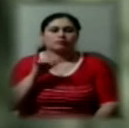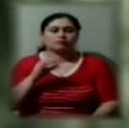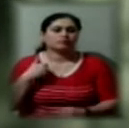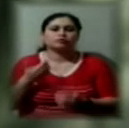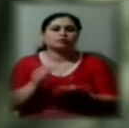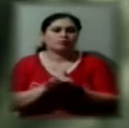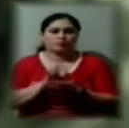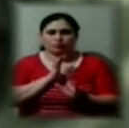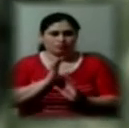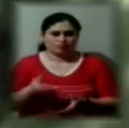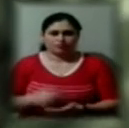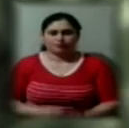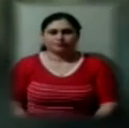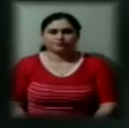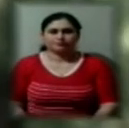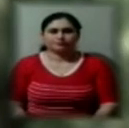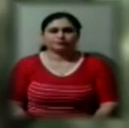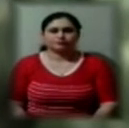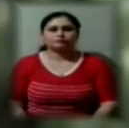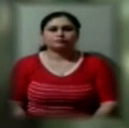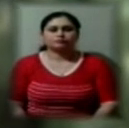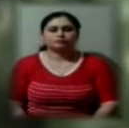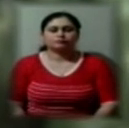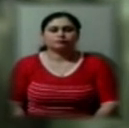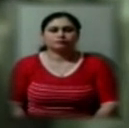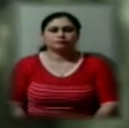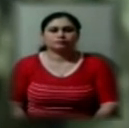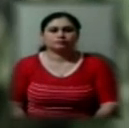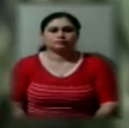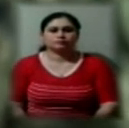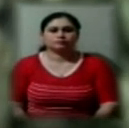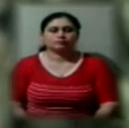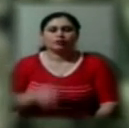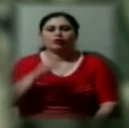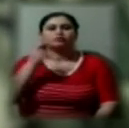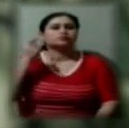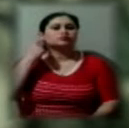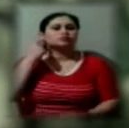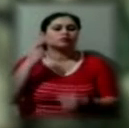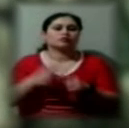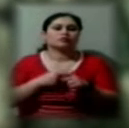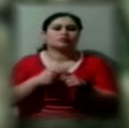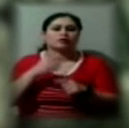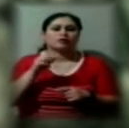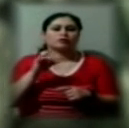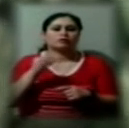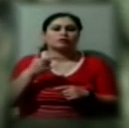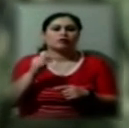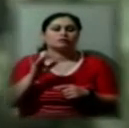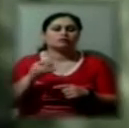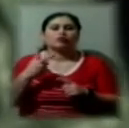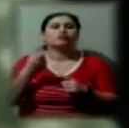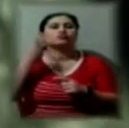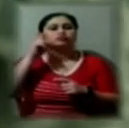где вы услышали имя? Екатерину Гандзюк после того, как вот это все началось. А что значит